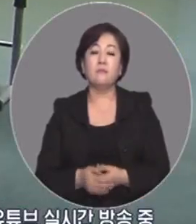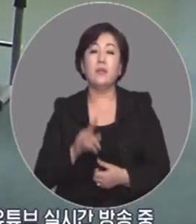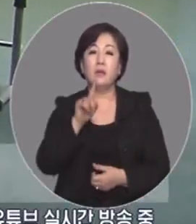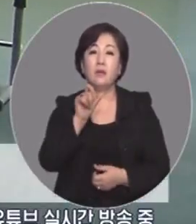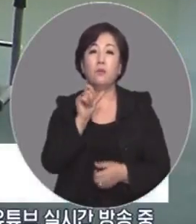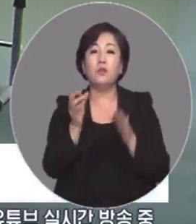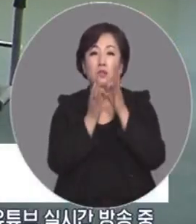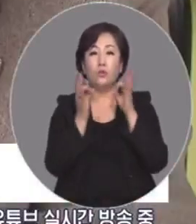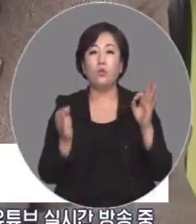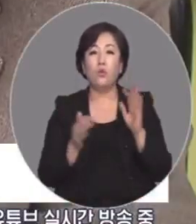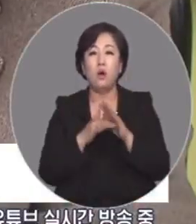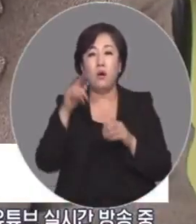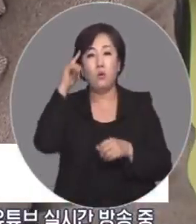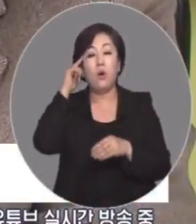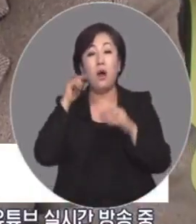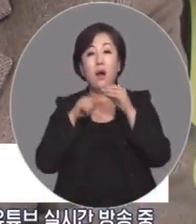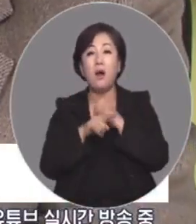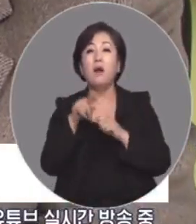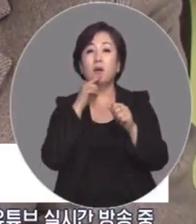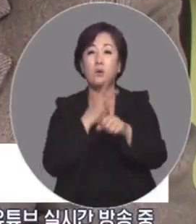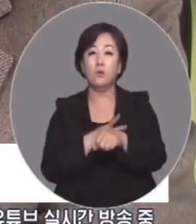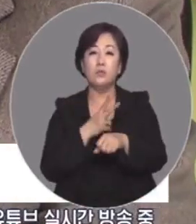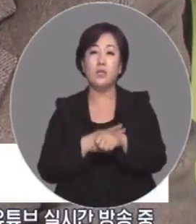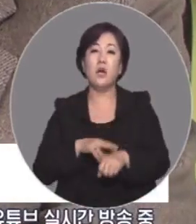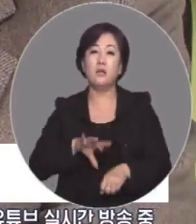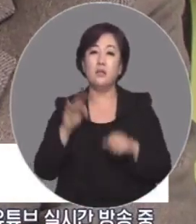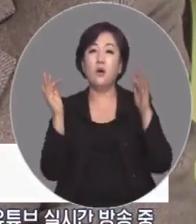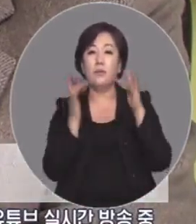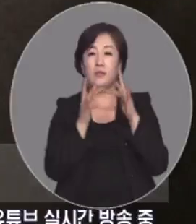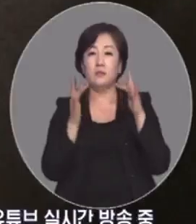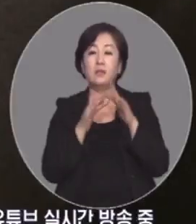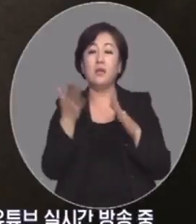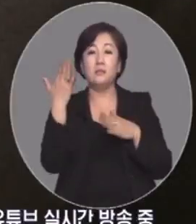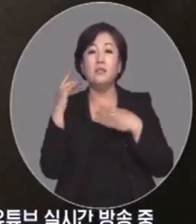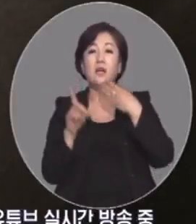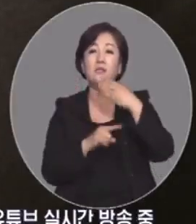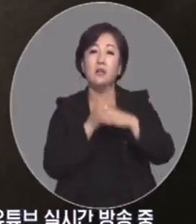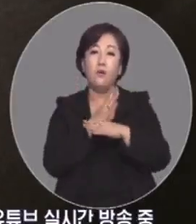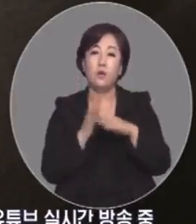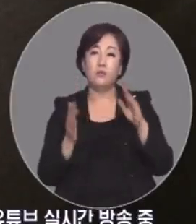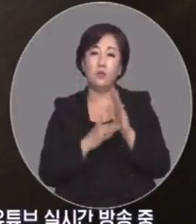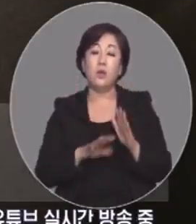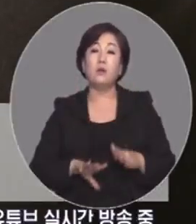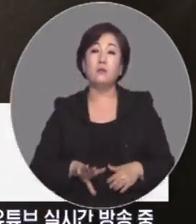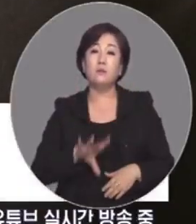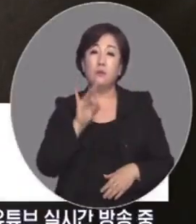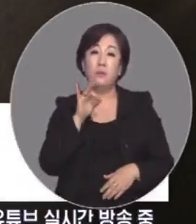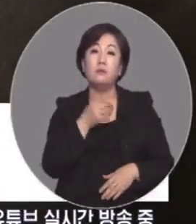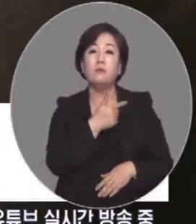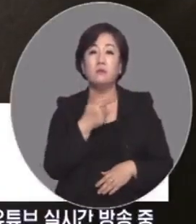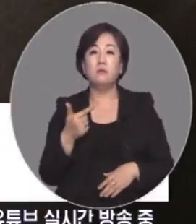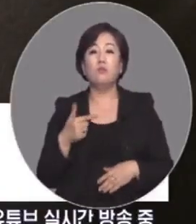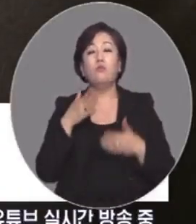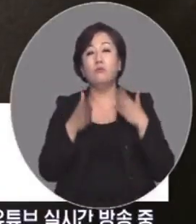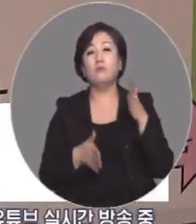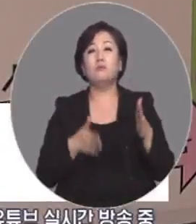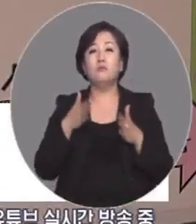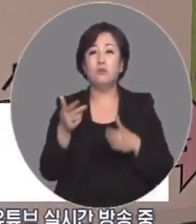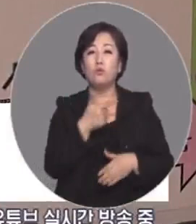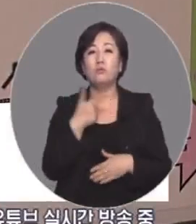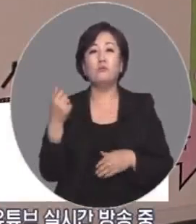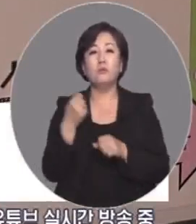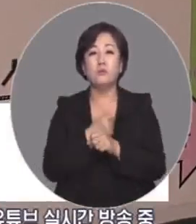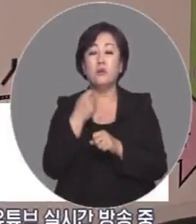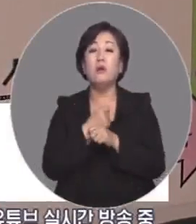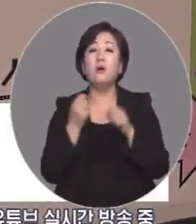15년 차 과학교사 정준영 씨의 첫 온라인 수업은 지난 4월이었습니다. 사실 처음에는 좀 막막했었죠.